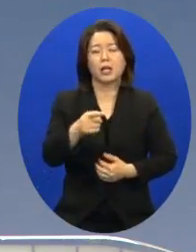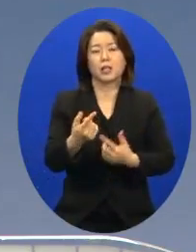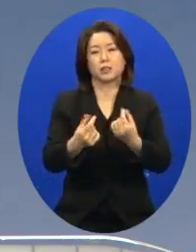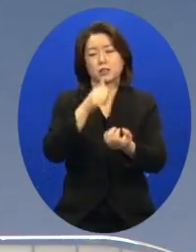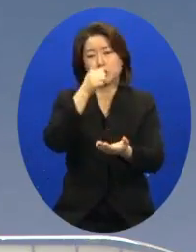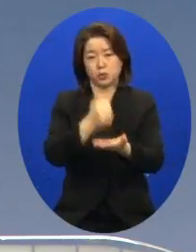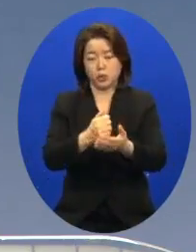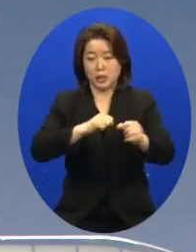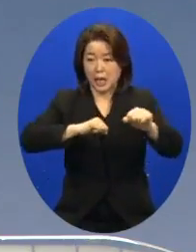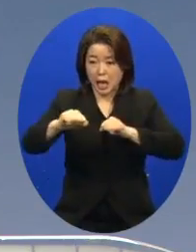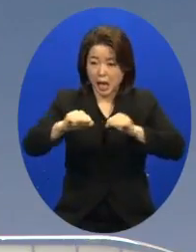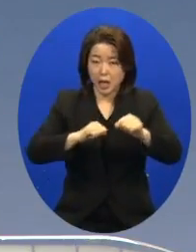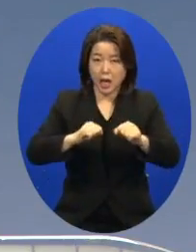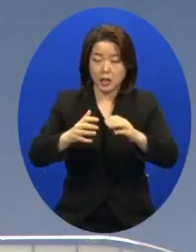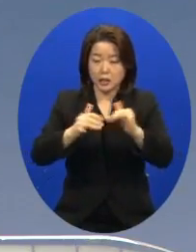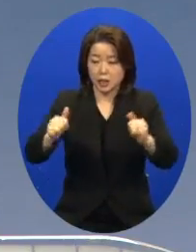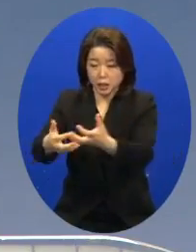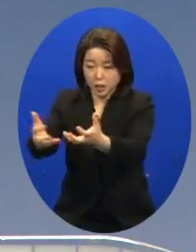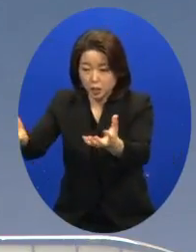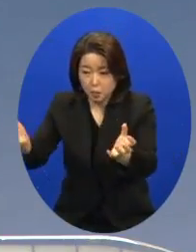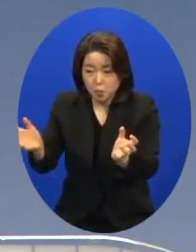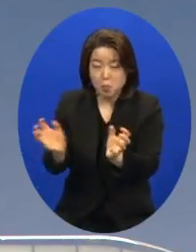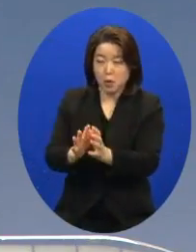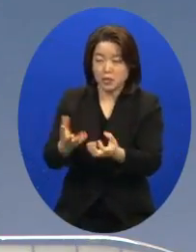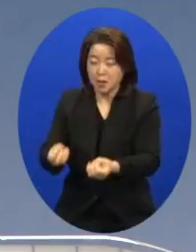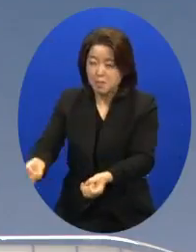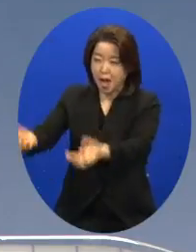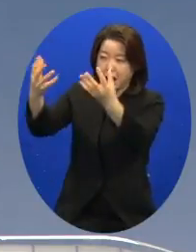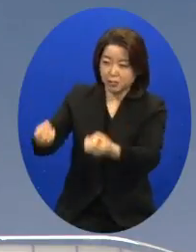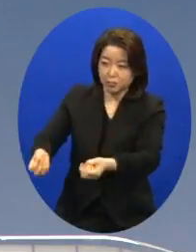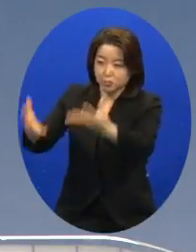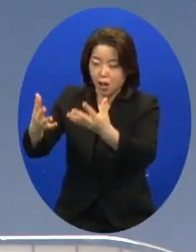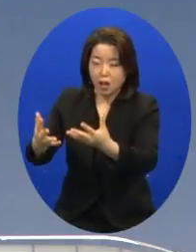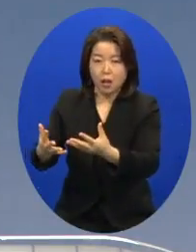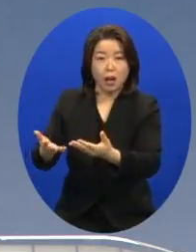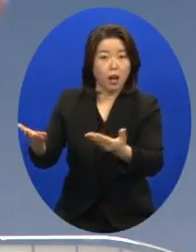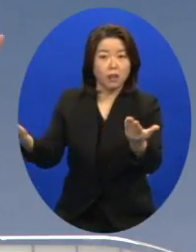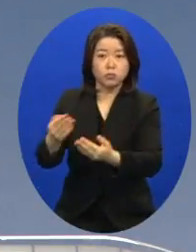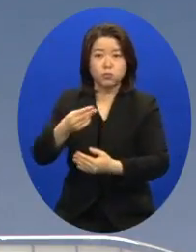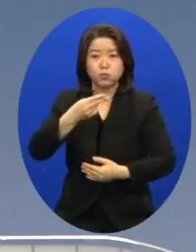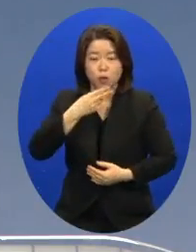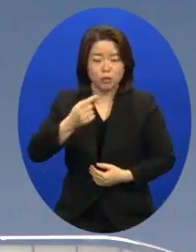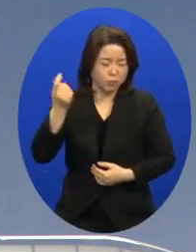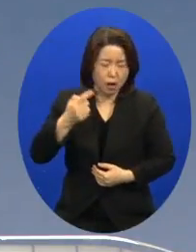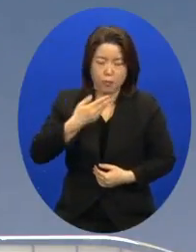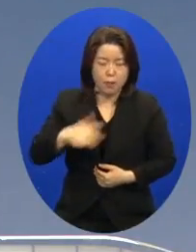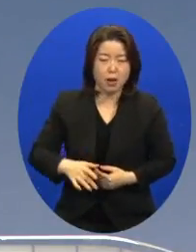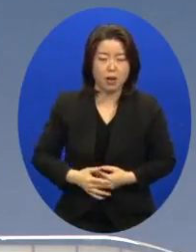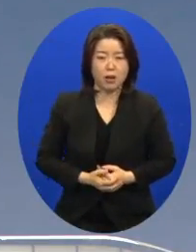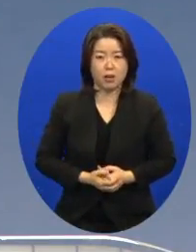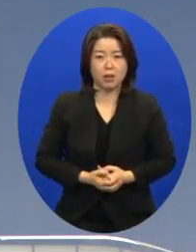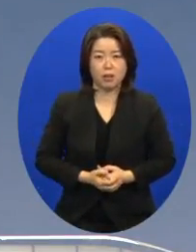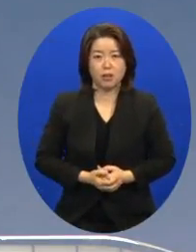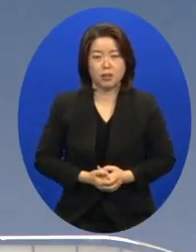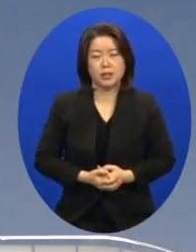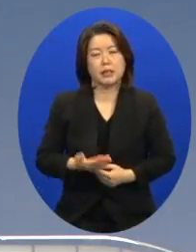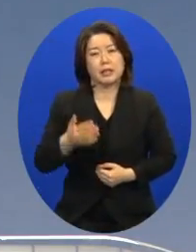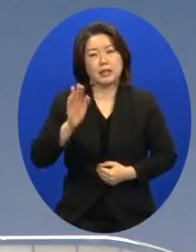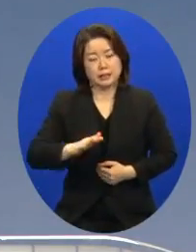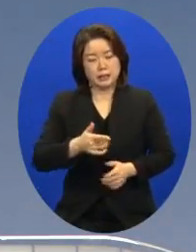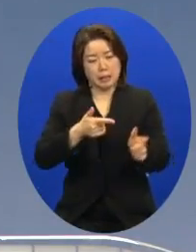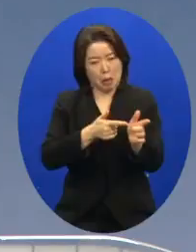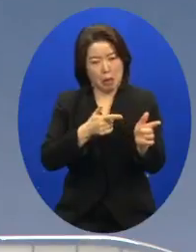짓는 사람들끼리 모여서 축제를 벌였다고 하는 일도 들어본 적이 없습니다 그런데